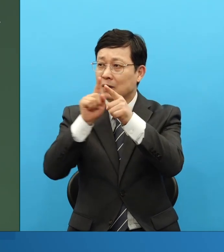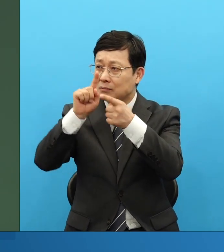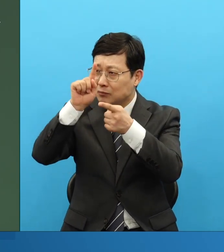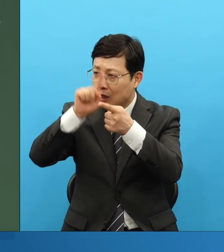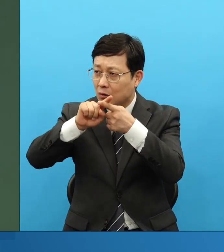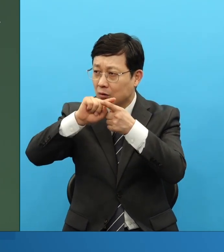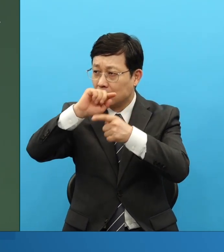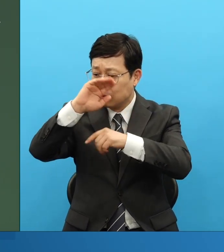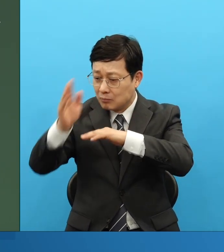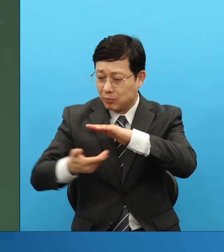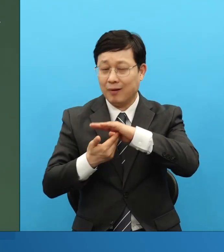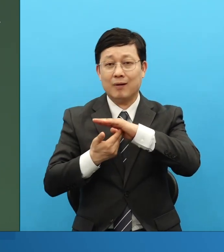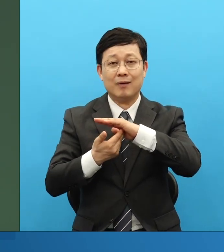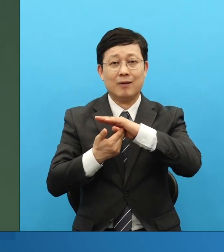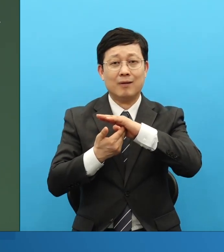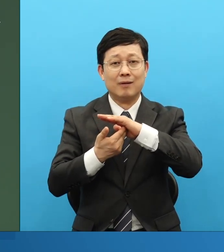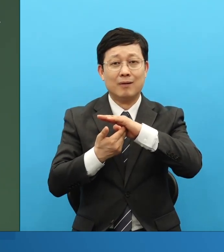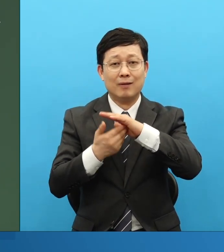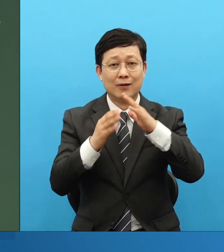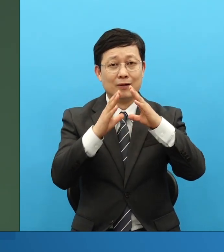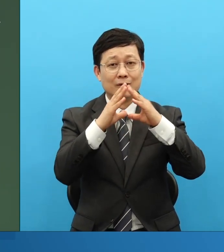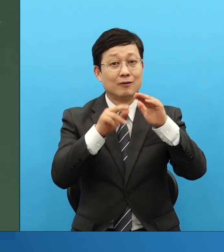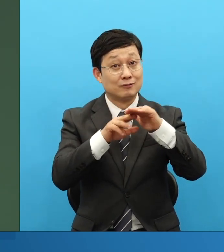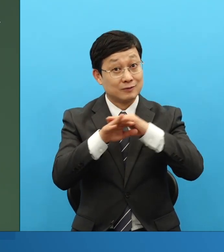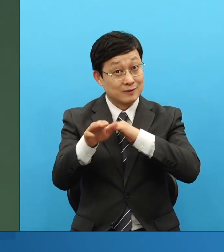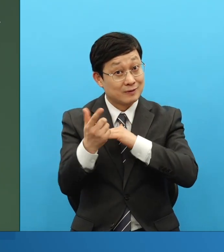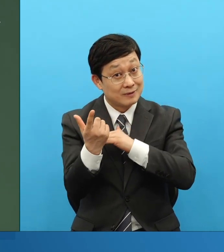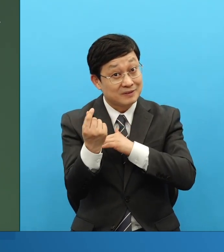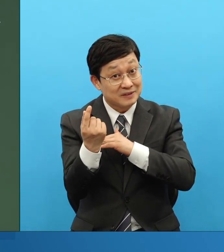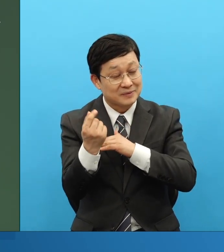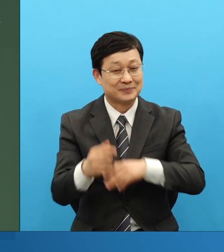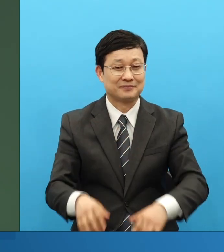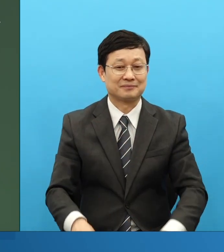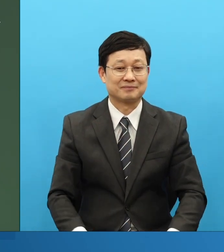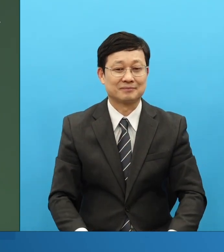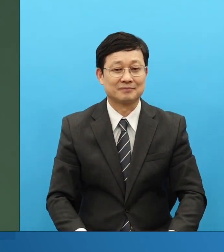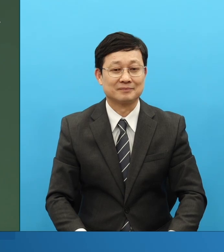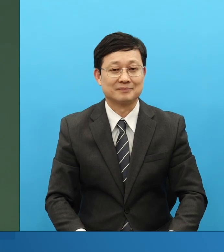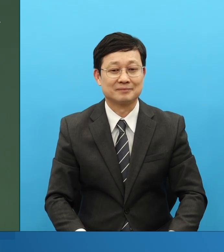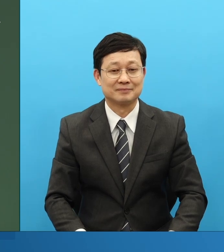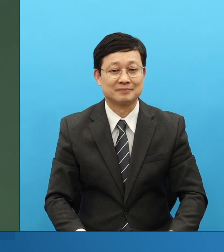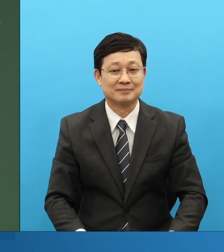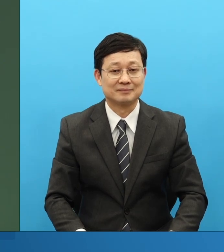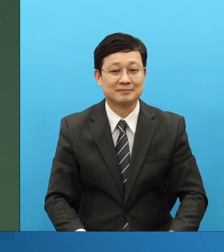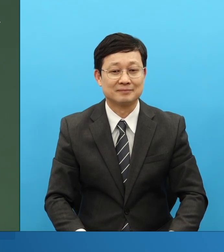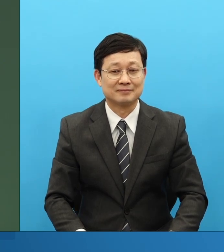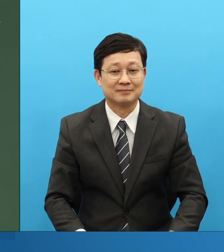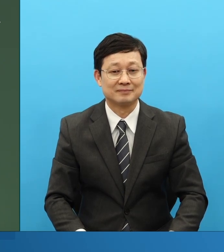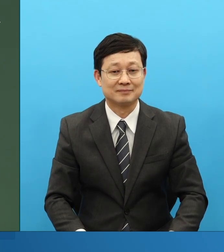fulfilled exactly that way. 다 보라니까요. Take a look at this.